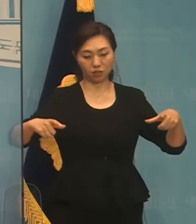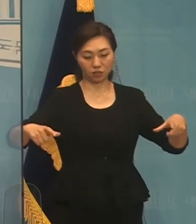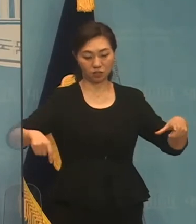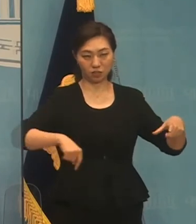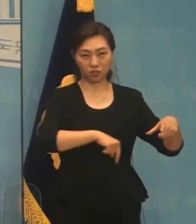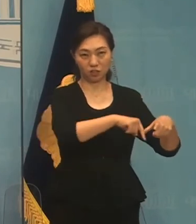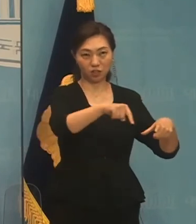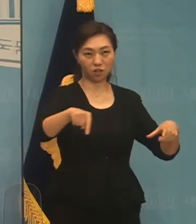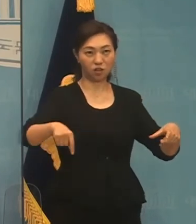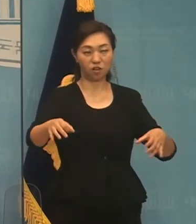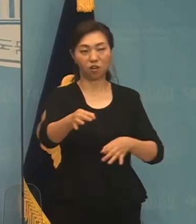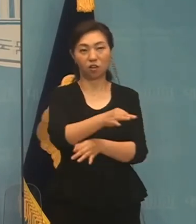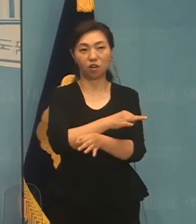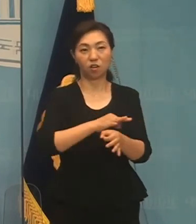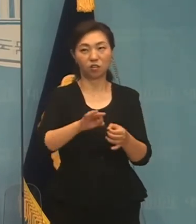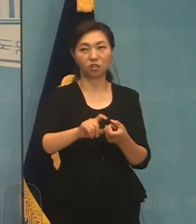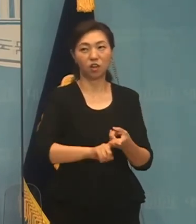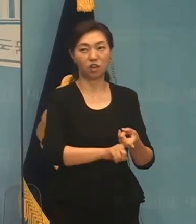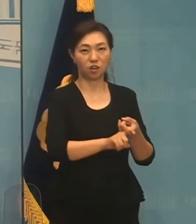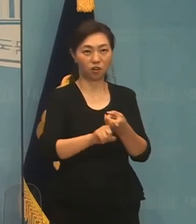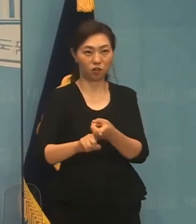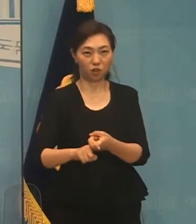경제연합